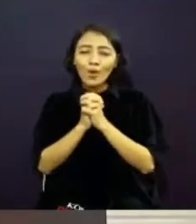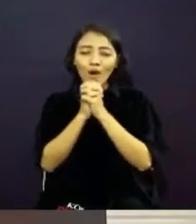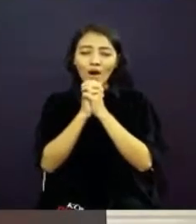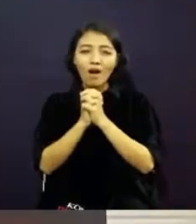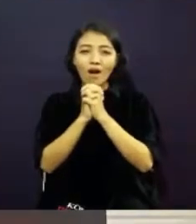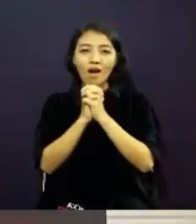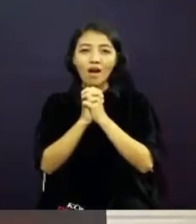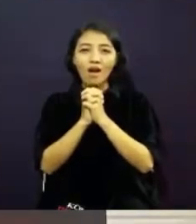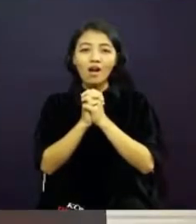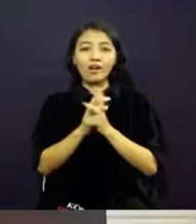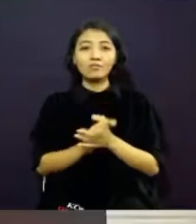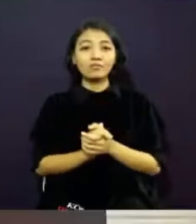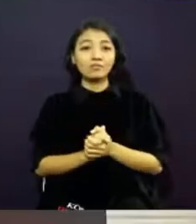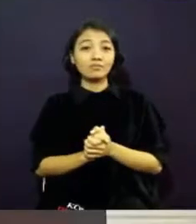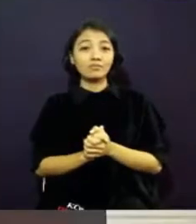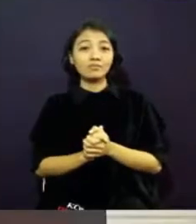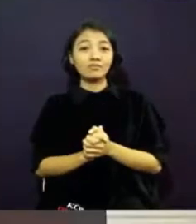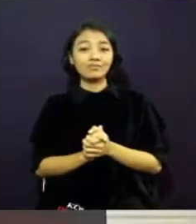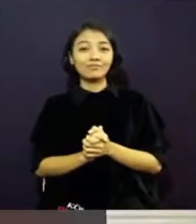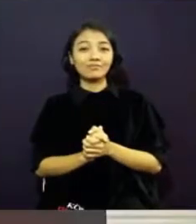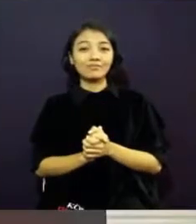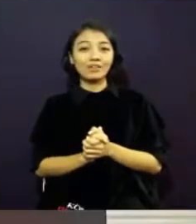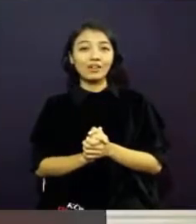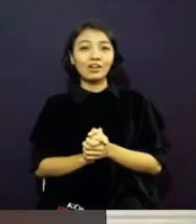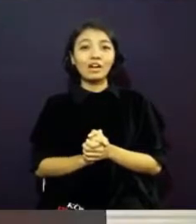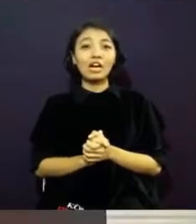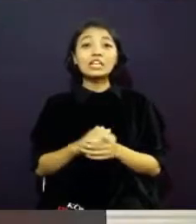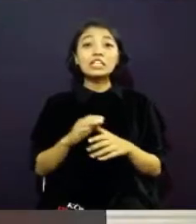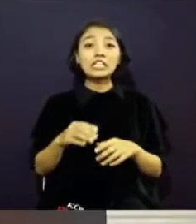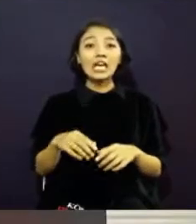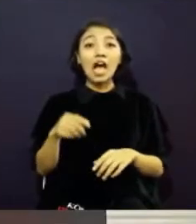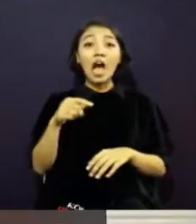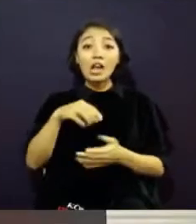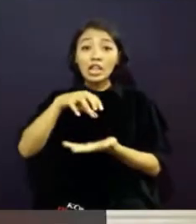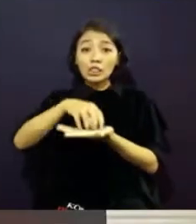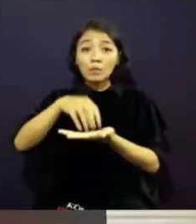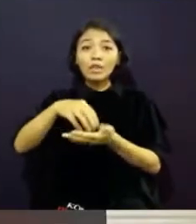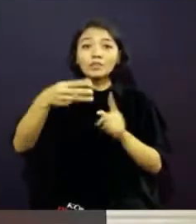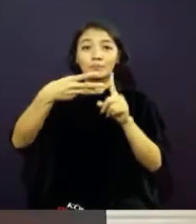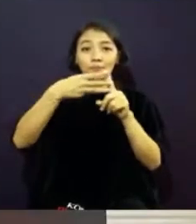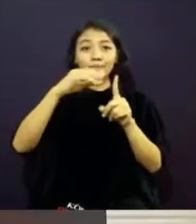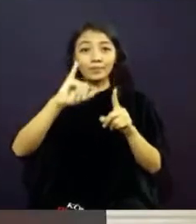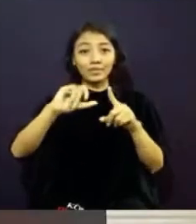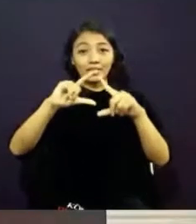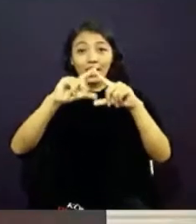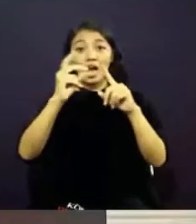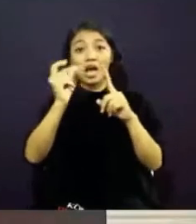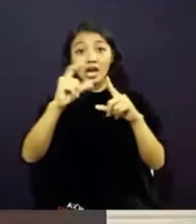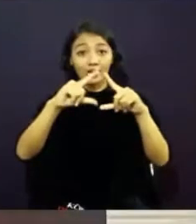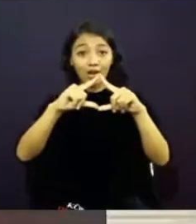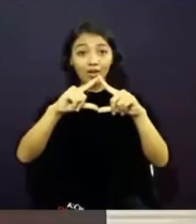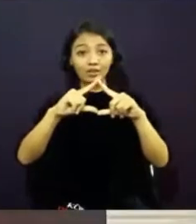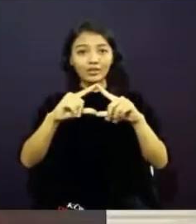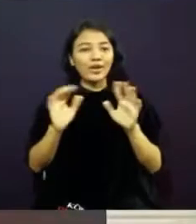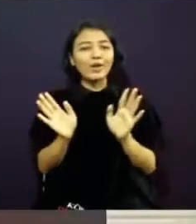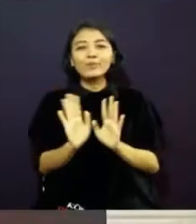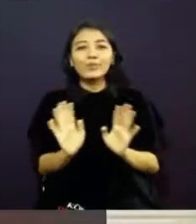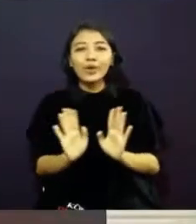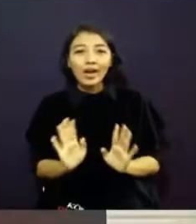hai oh yang disebut Kudus itu itu mengena pada setiap